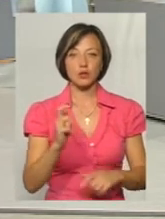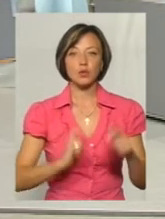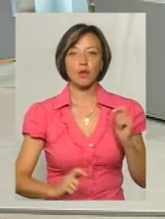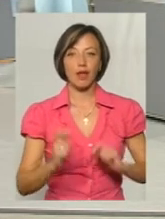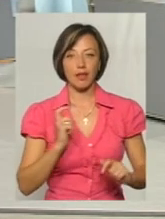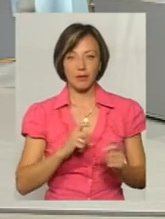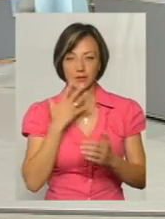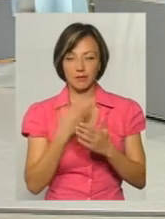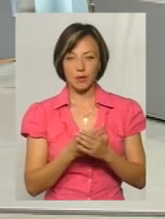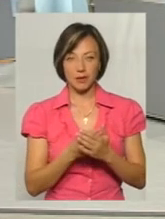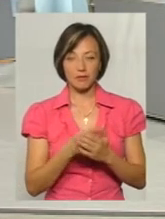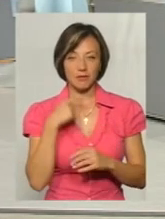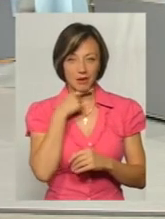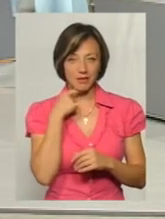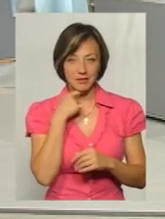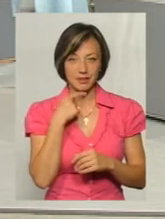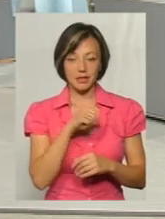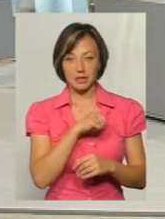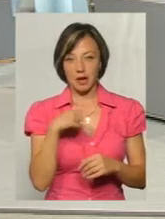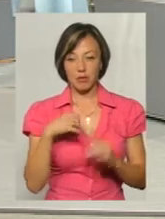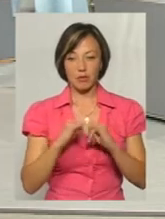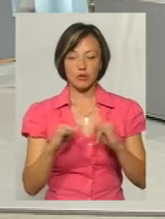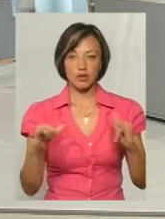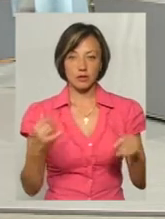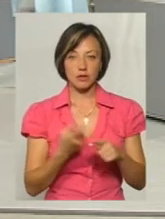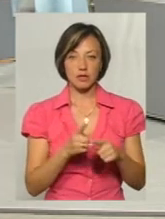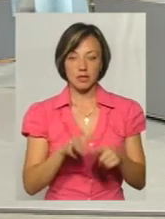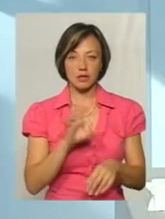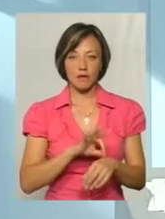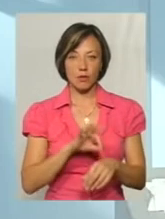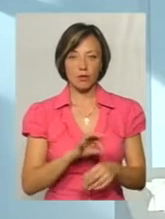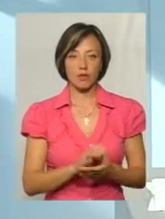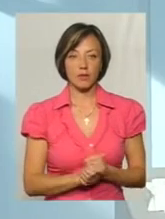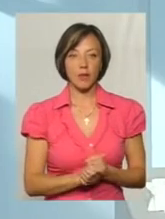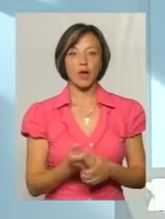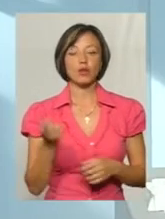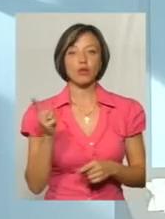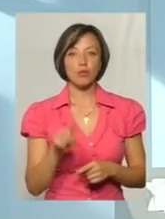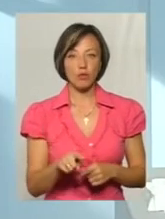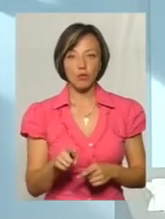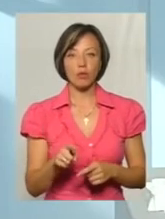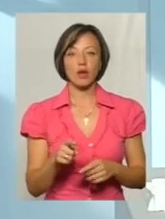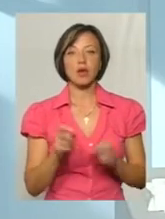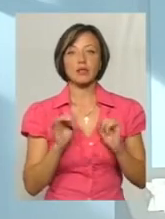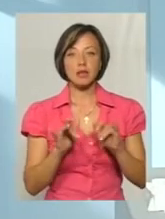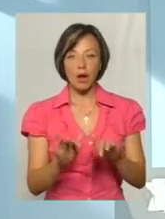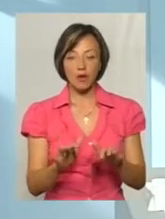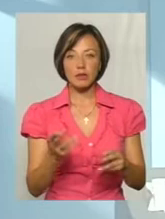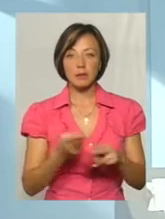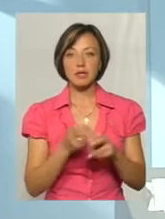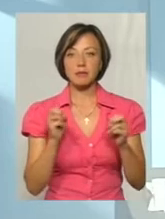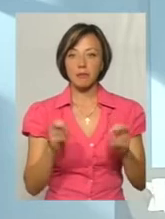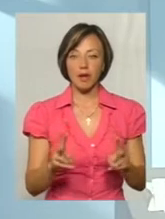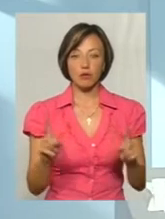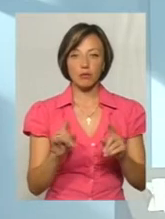студентам, ми самі поширюємо дане захворювання. Тому як заходи безпеки,